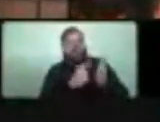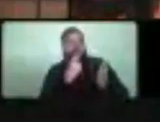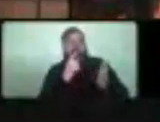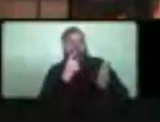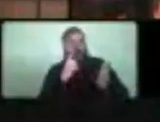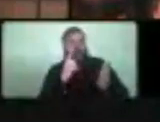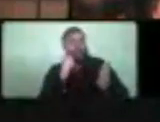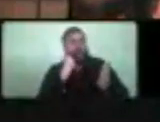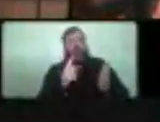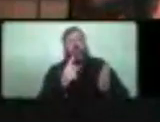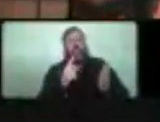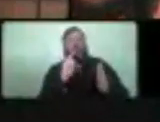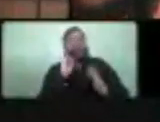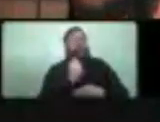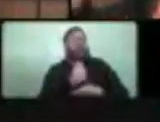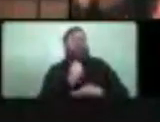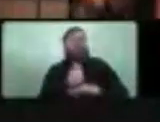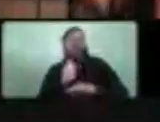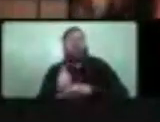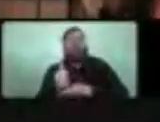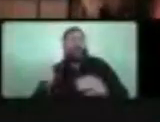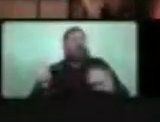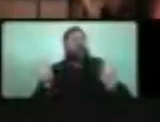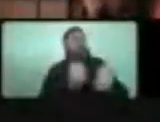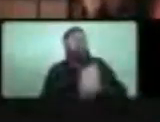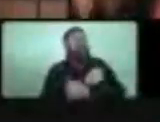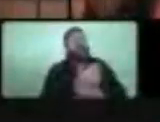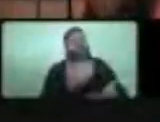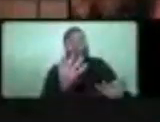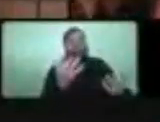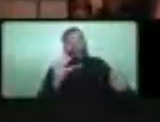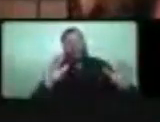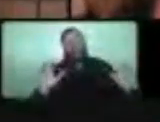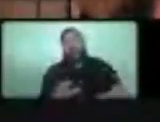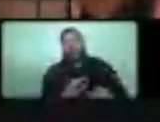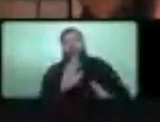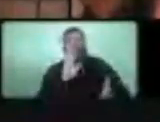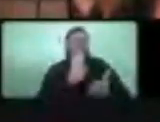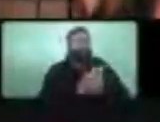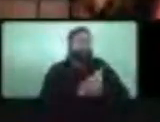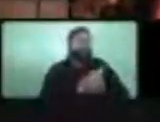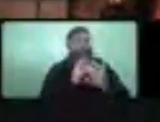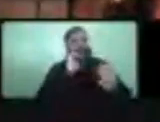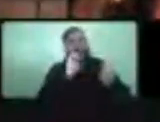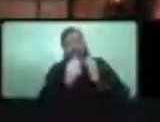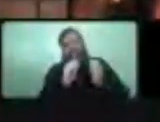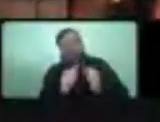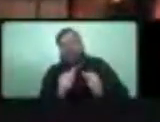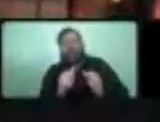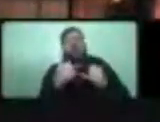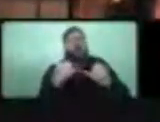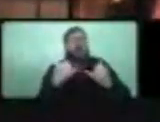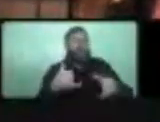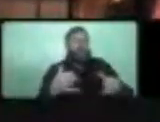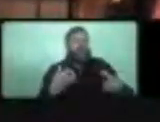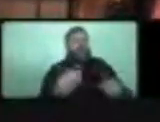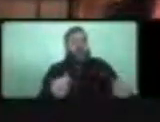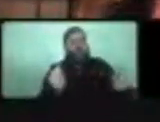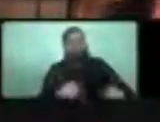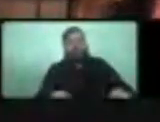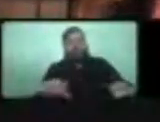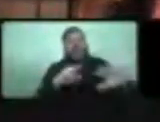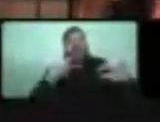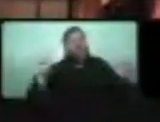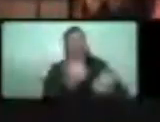ni nini kinahitajika ili kuhakikisha kwamba kazi zote zimekamilika, majengo,